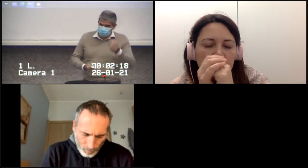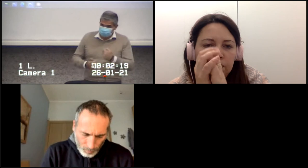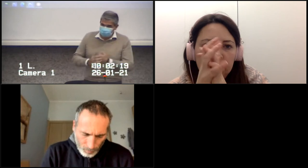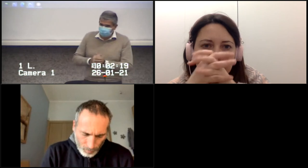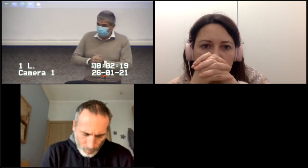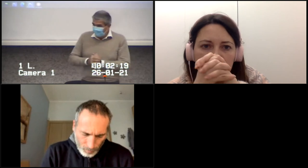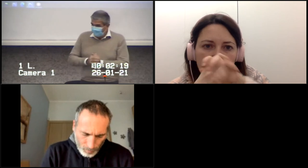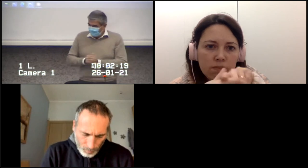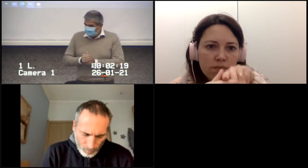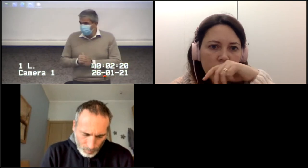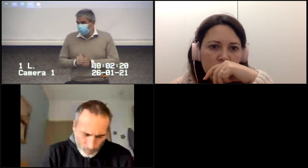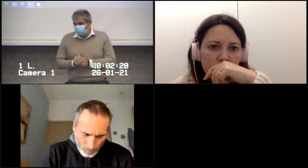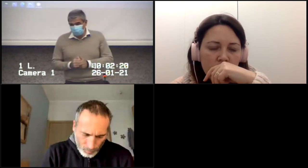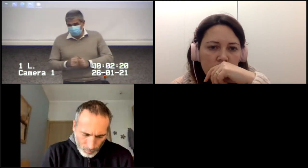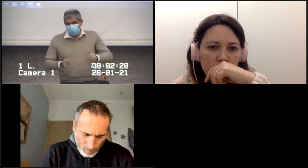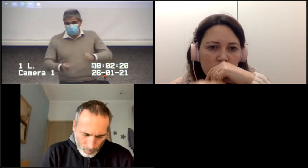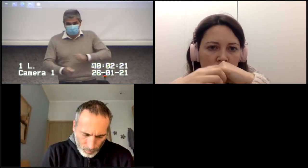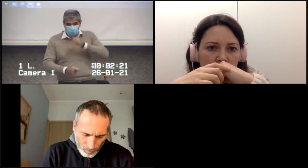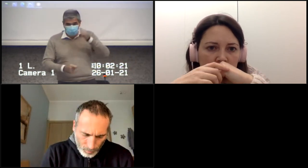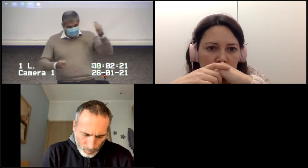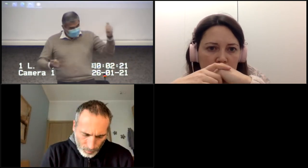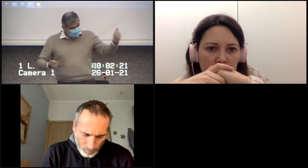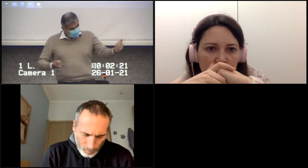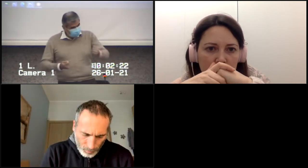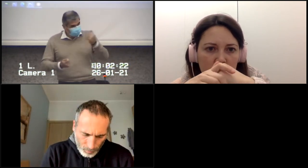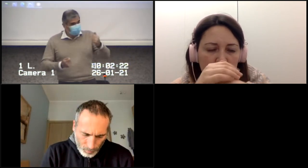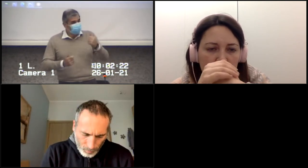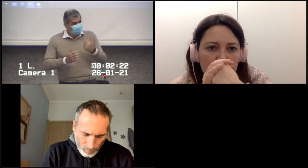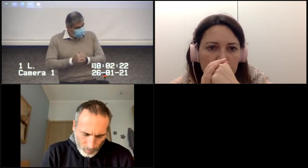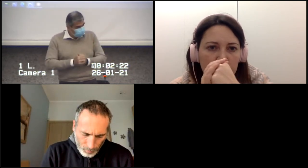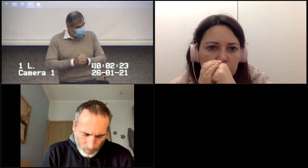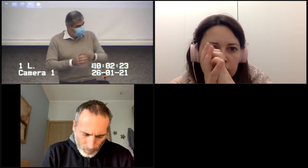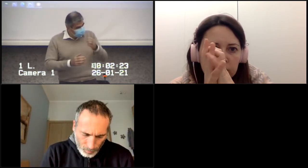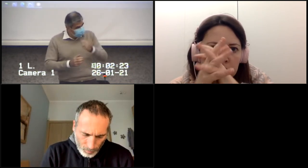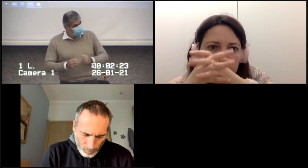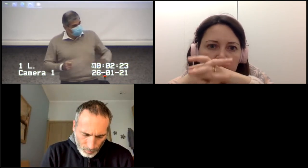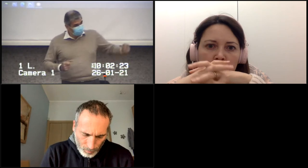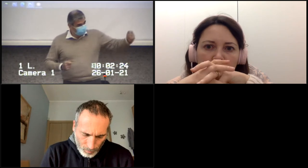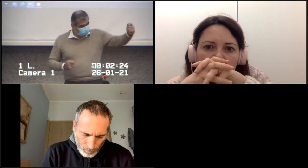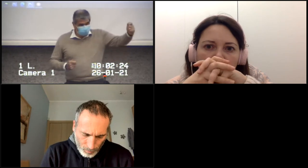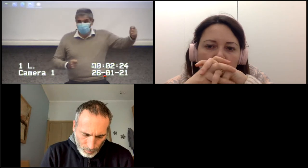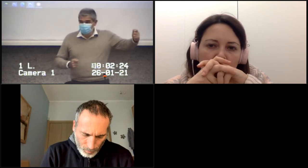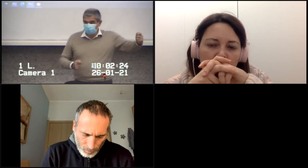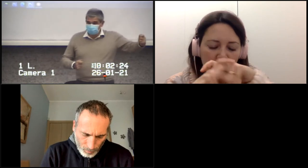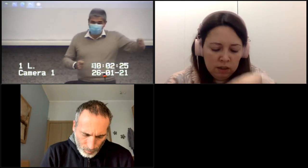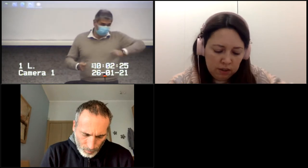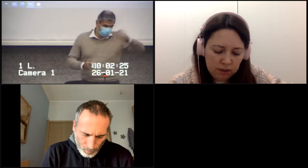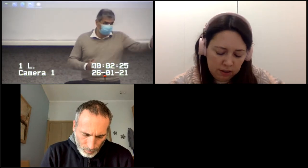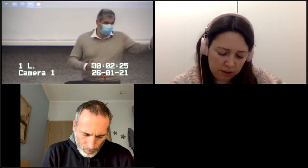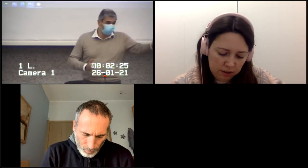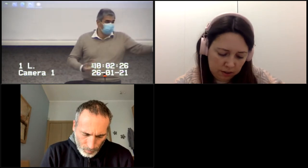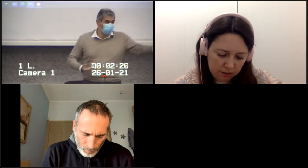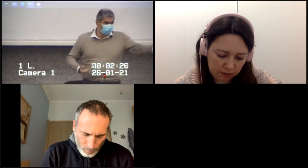con la vendita di Via Vittorio Veneto, poi in realtà quella somma è stata impiegata per alloggio ERP, per riadattare alcuni alloggi